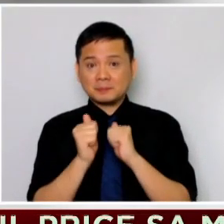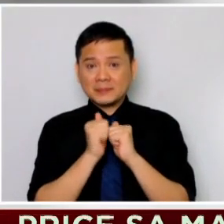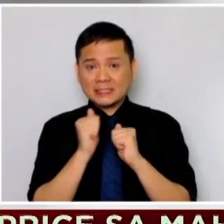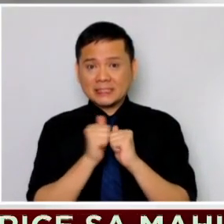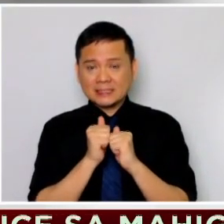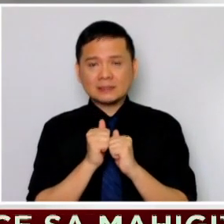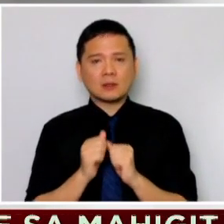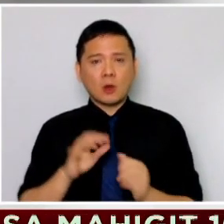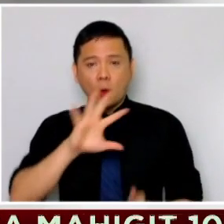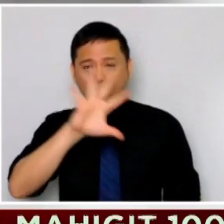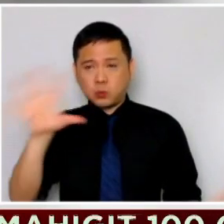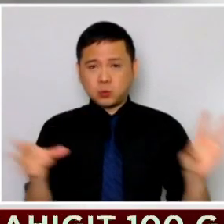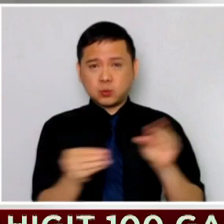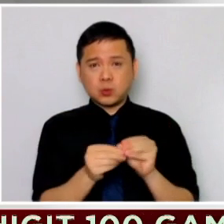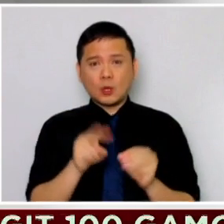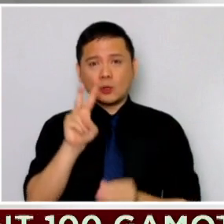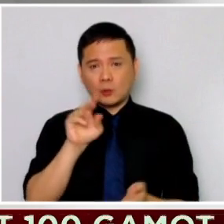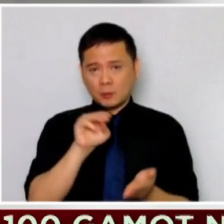sa mahigit